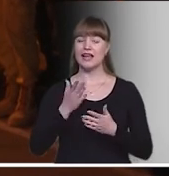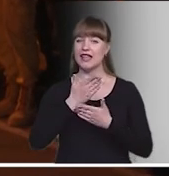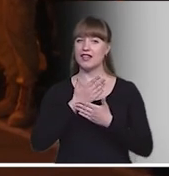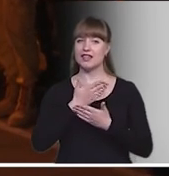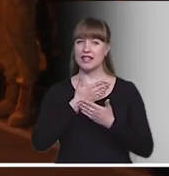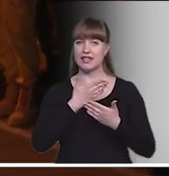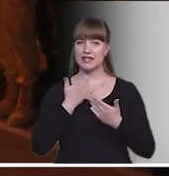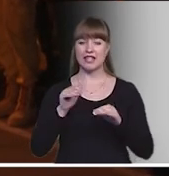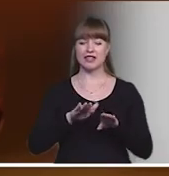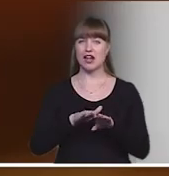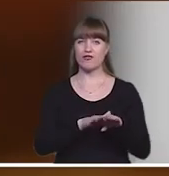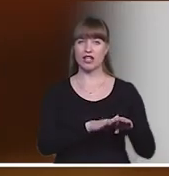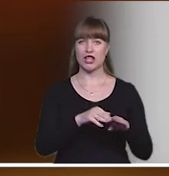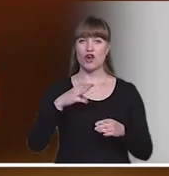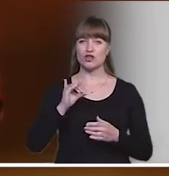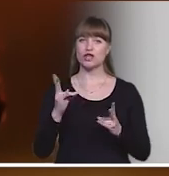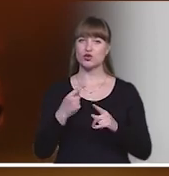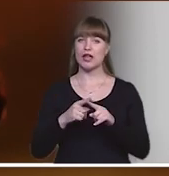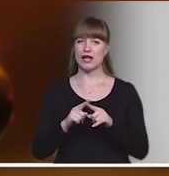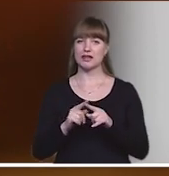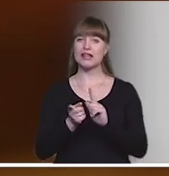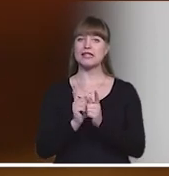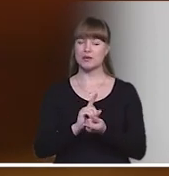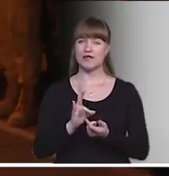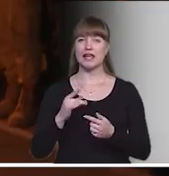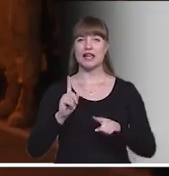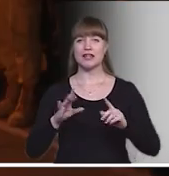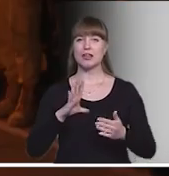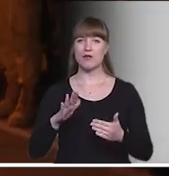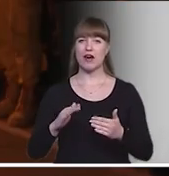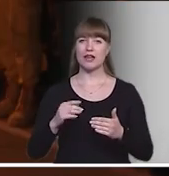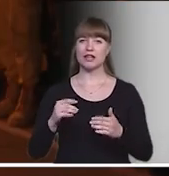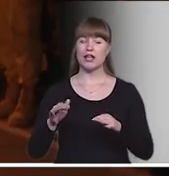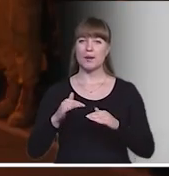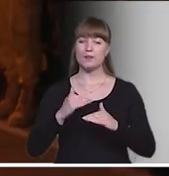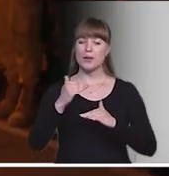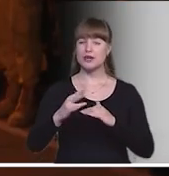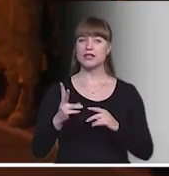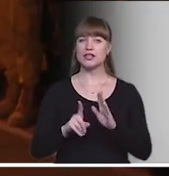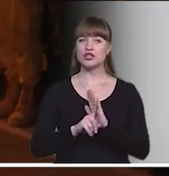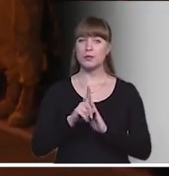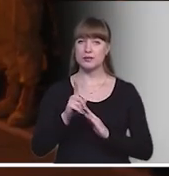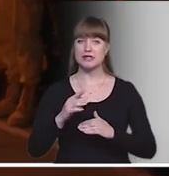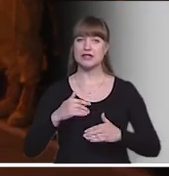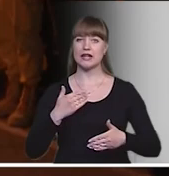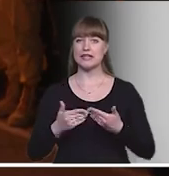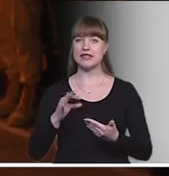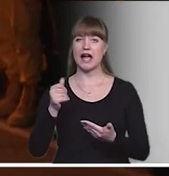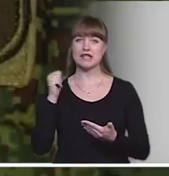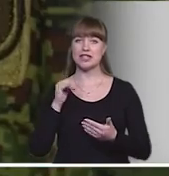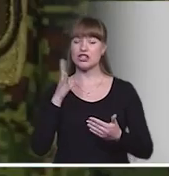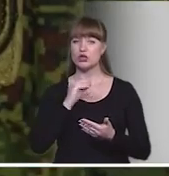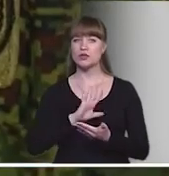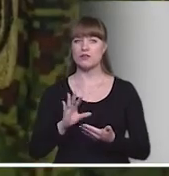нет равнения в шеренге, надо это исправлять. Иногда бывает, передняя шеренга начинает быстрее идти, а задние не